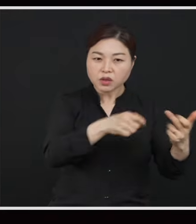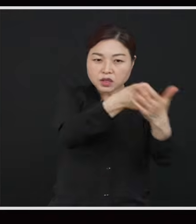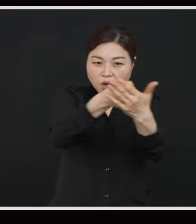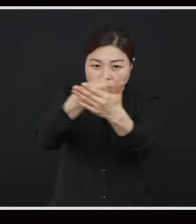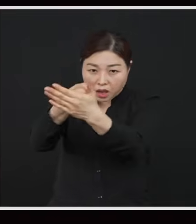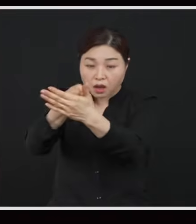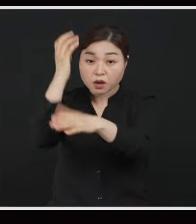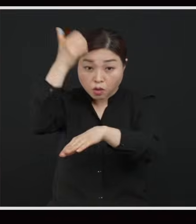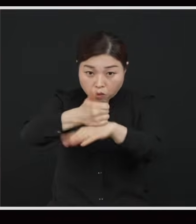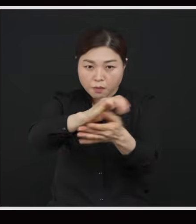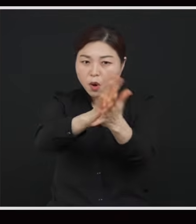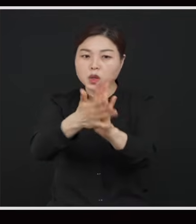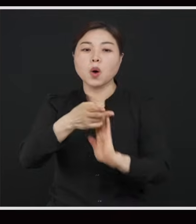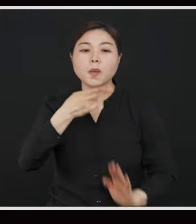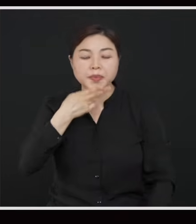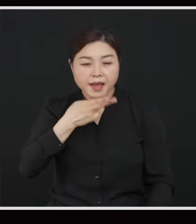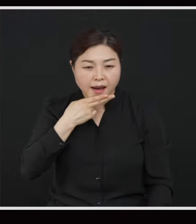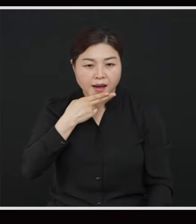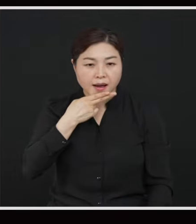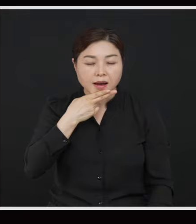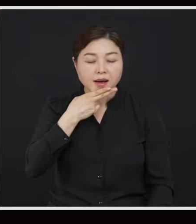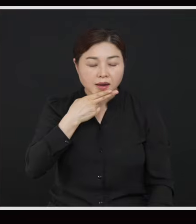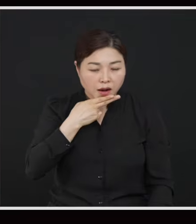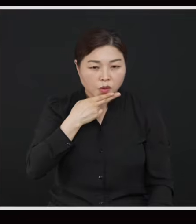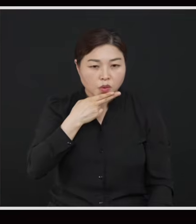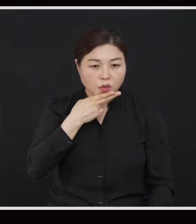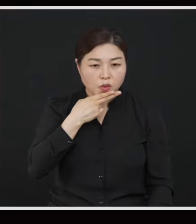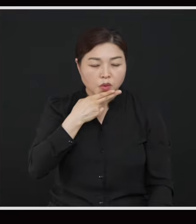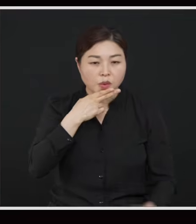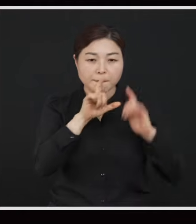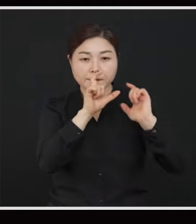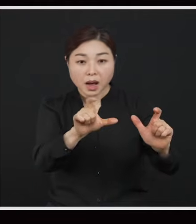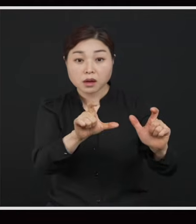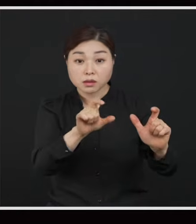거야. 그게 과학 정설이었는데 1800년대에서부터